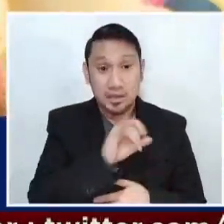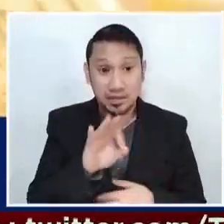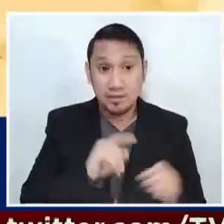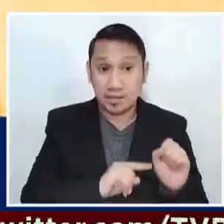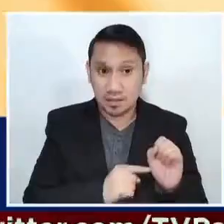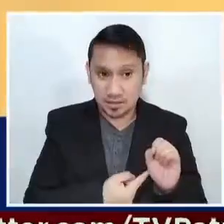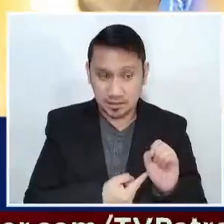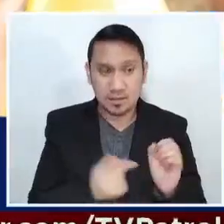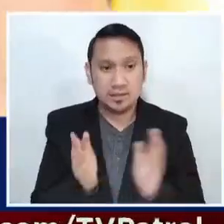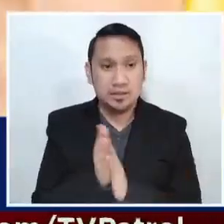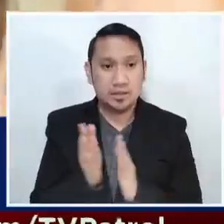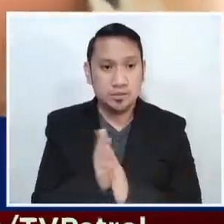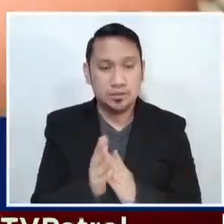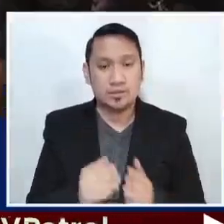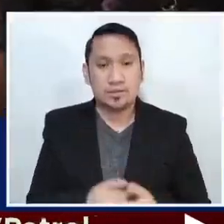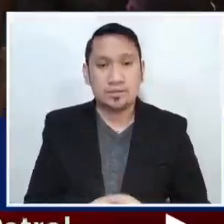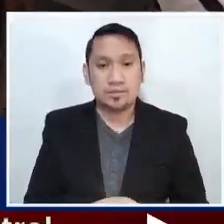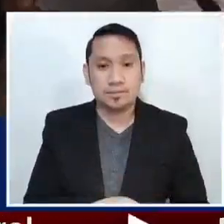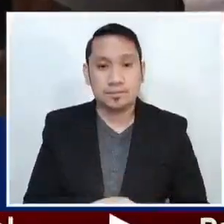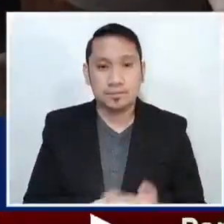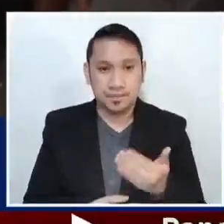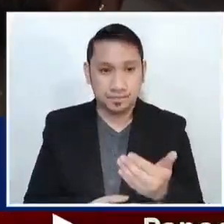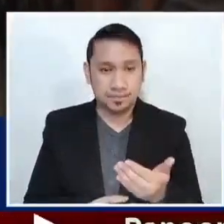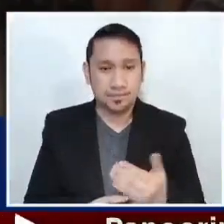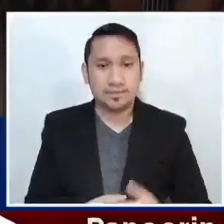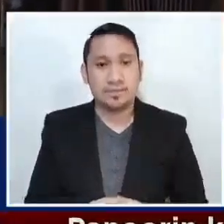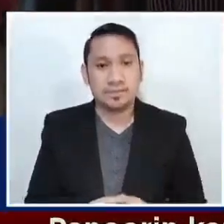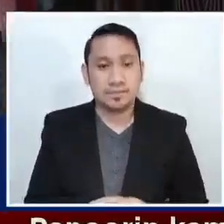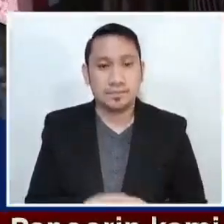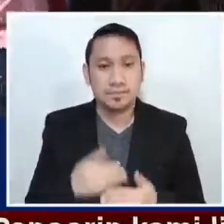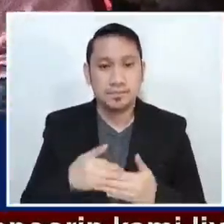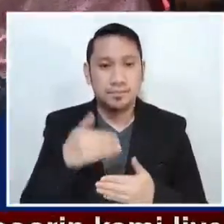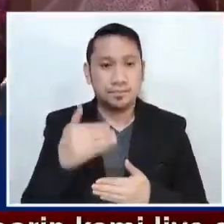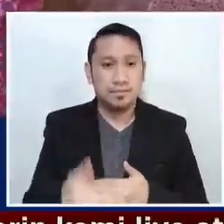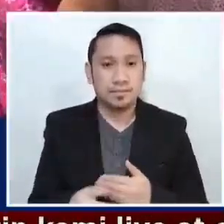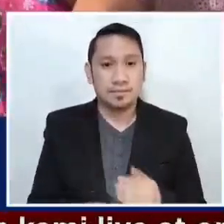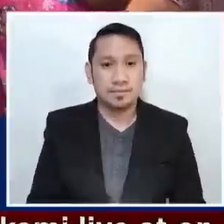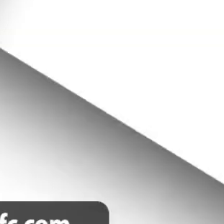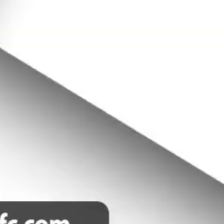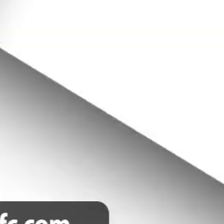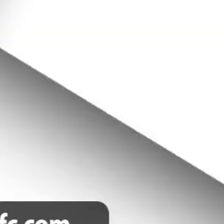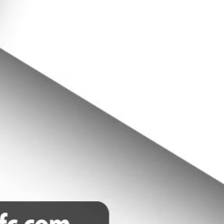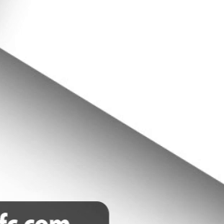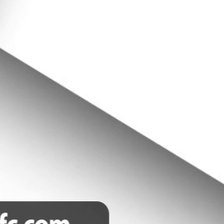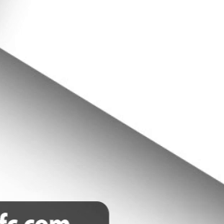nagsimula na ang pasukan. Jervis Manahan, ABS-CBN News.